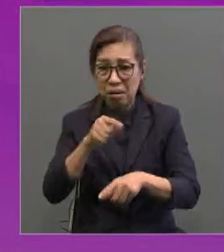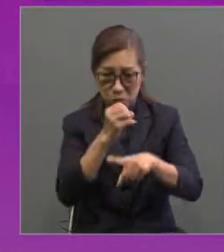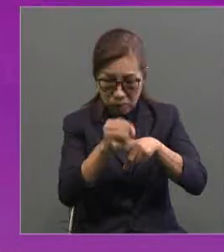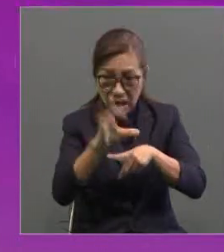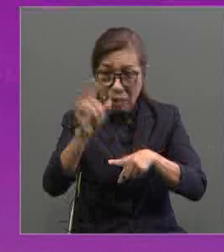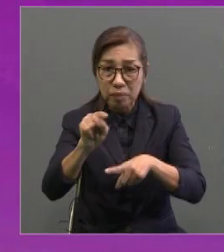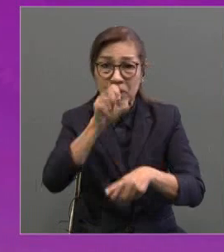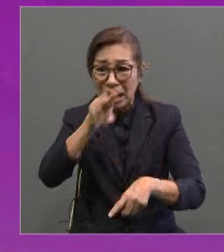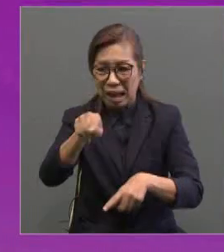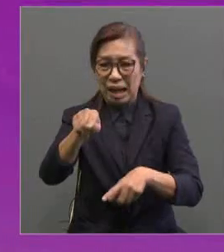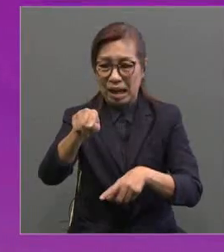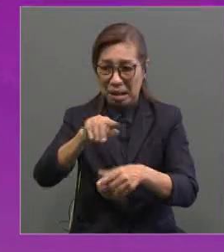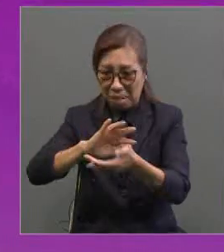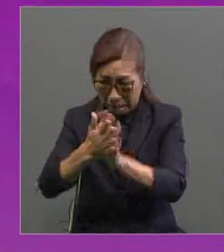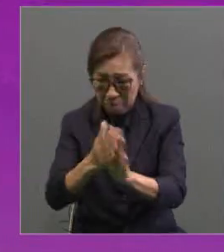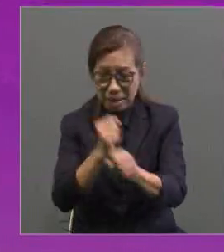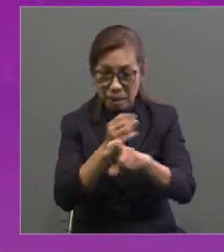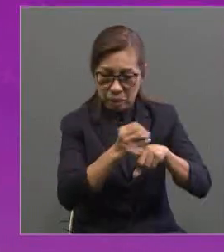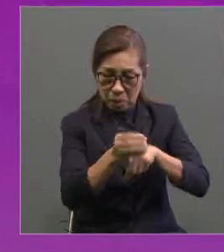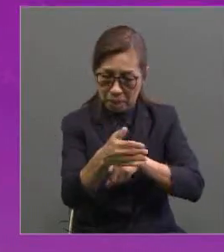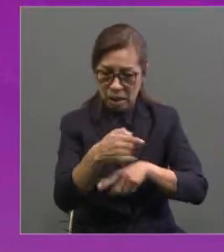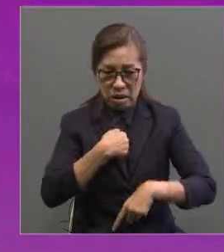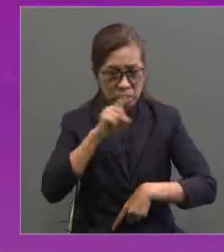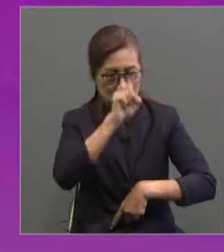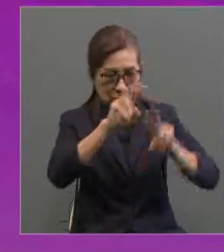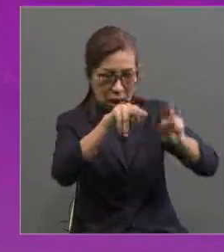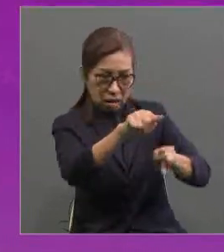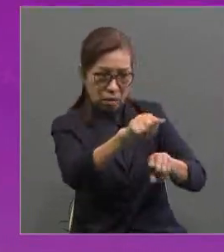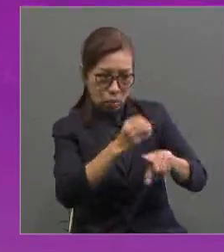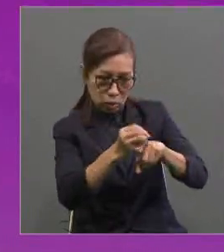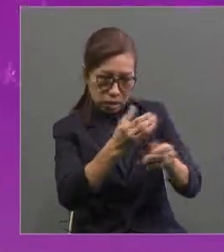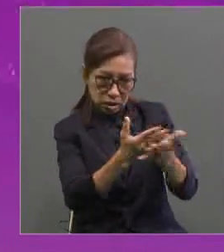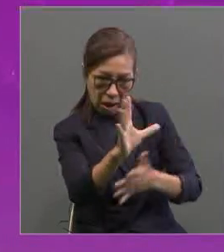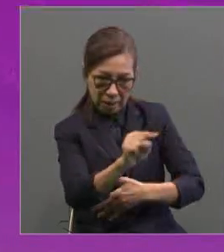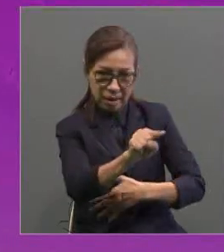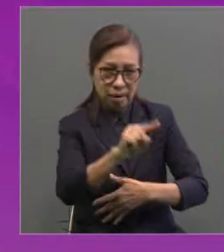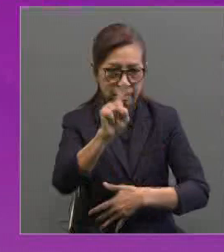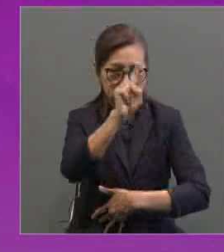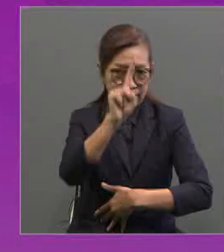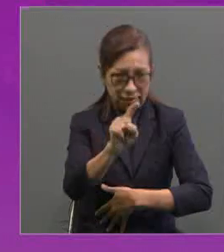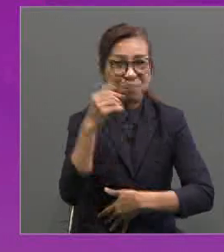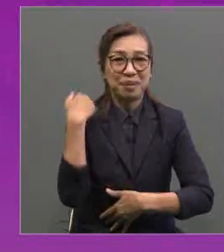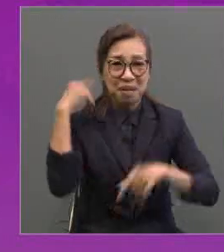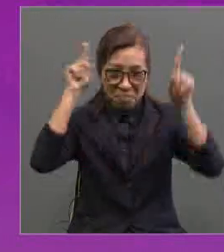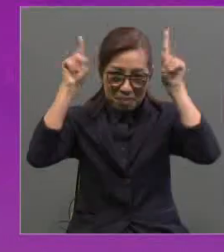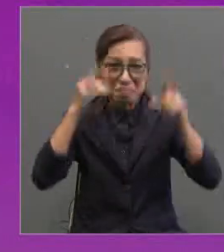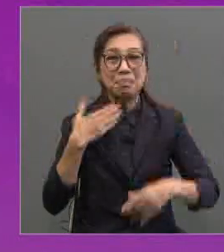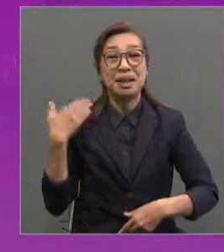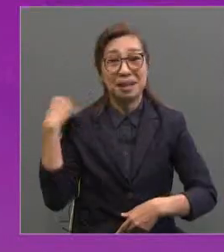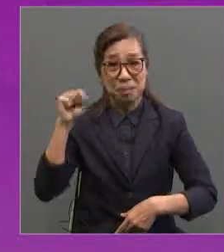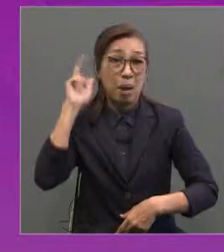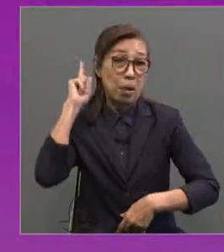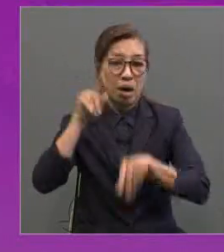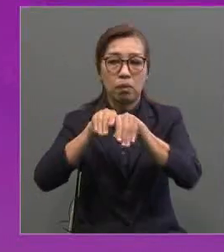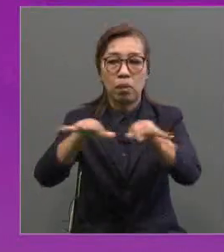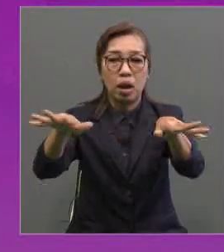ร้านนี้เนี่ยเอาลูกชิ้นมาจากที่ไหนก็แอบมีคำถามมีความคิดเหมือนกันนะคะก็พอข่าวนี้ออก